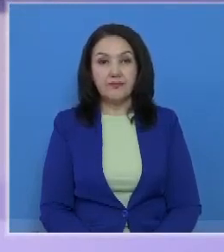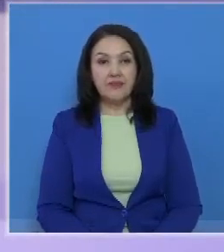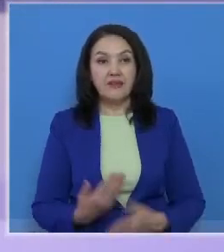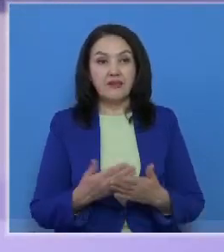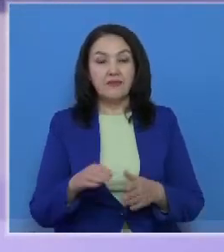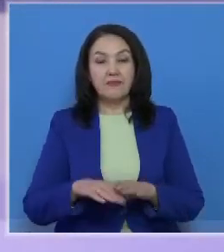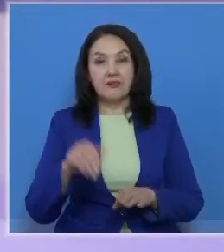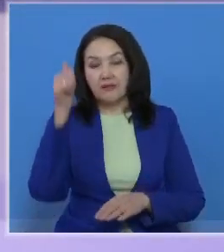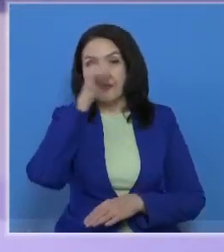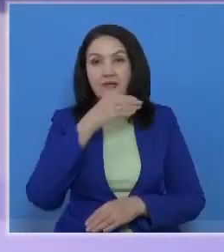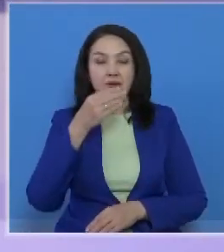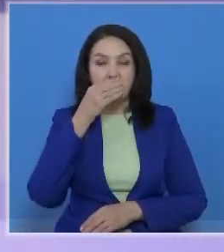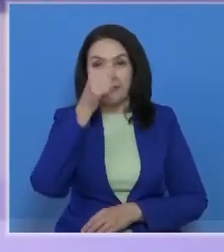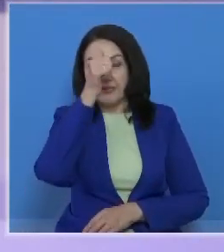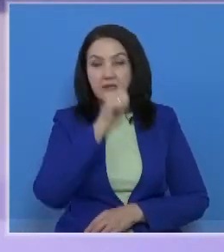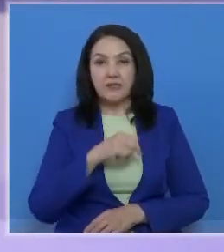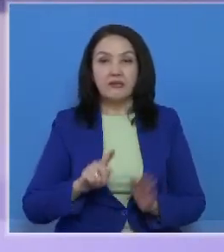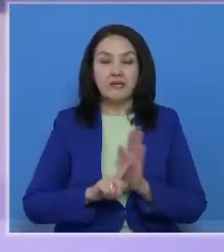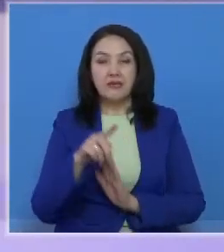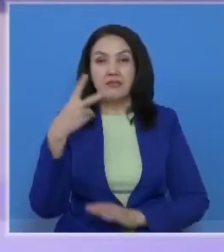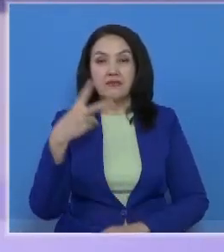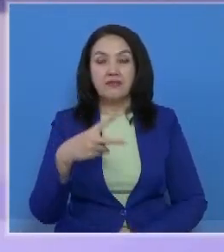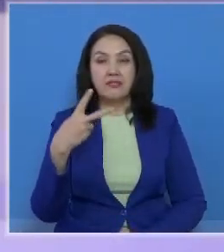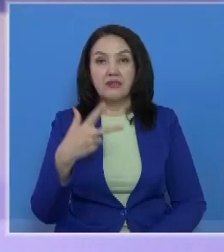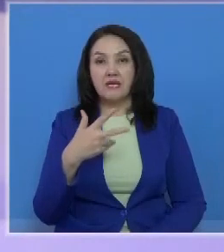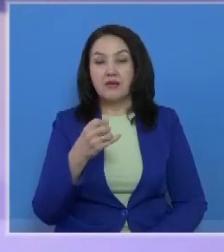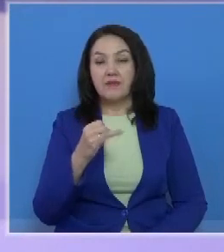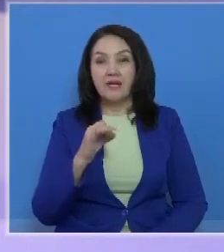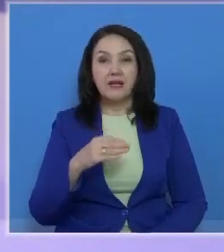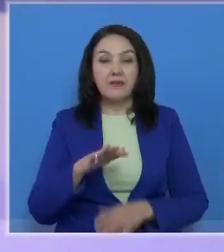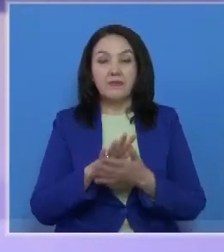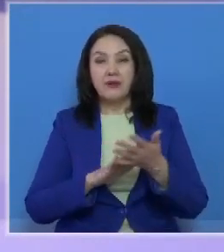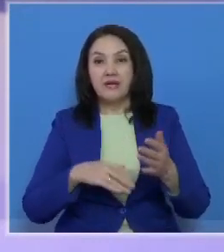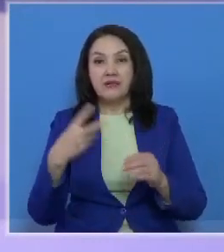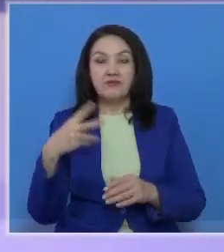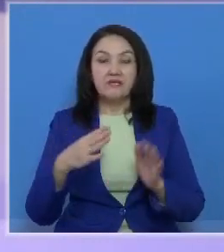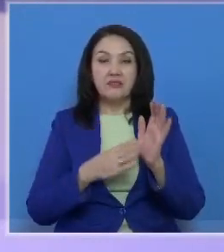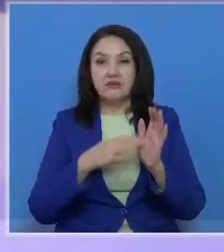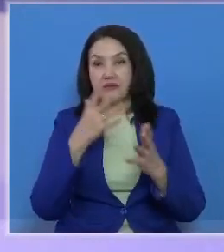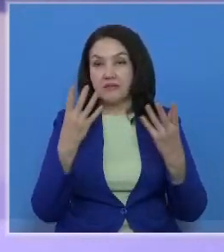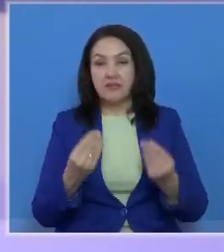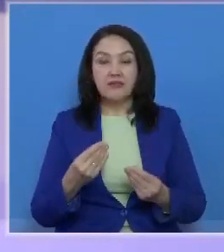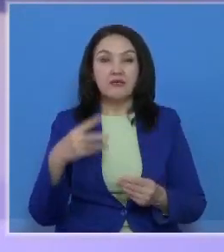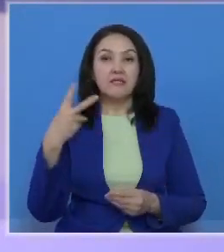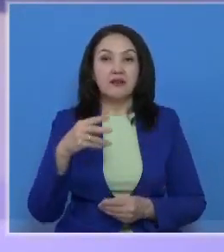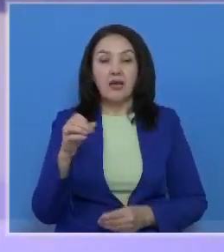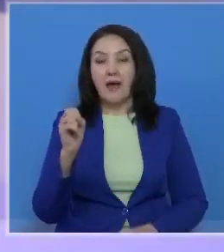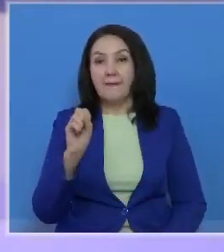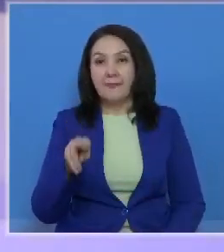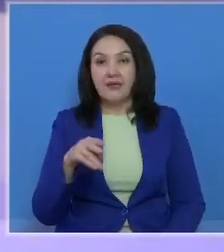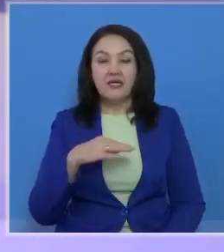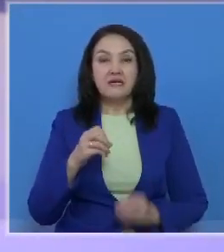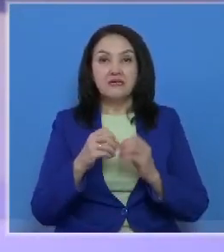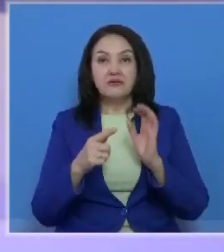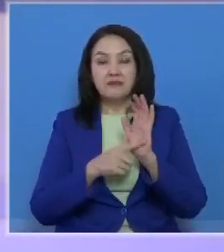В этом году месяц Рамадан начинается 23 марта. Он продлится 29 дней и завершится 20 апреля. С 17 на